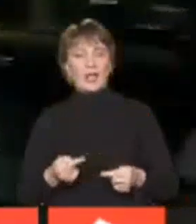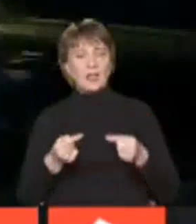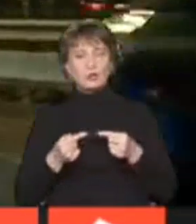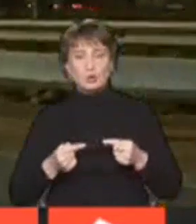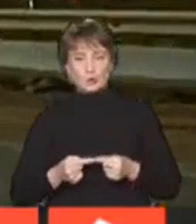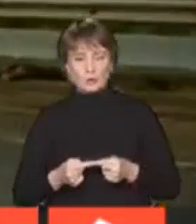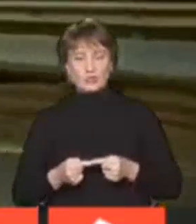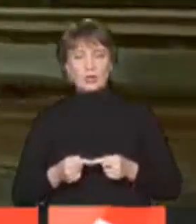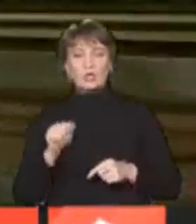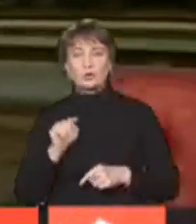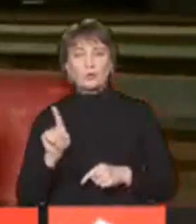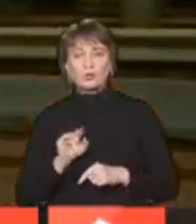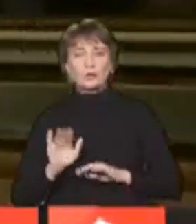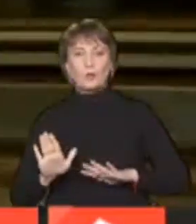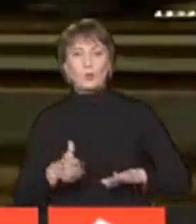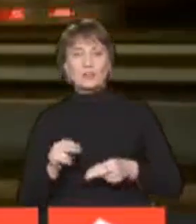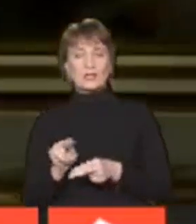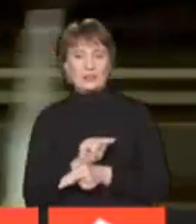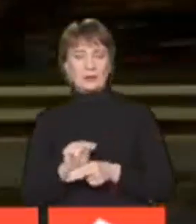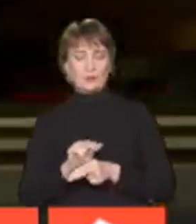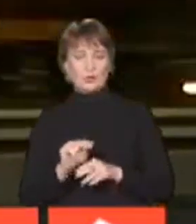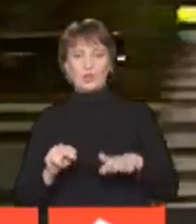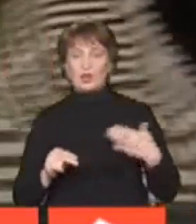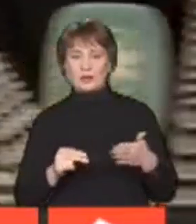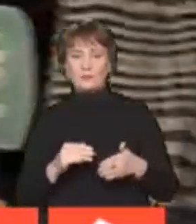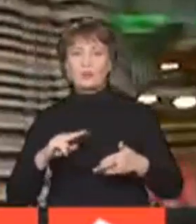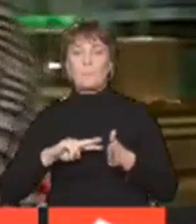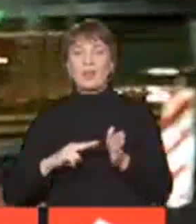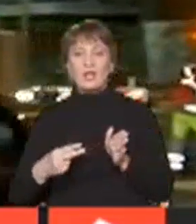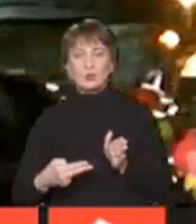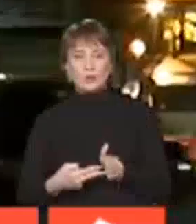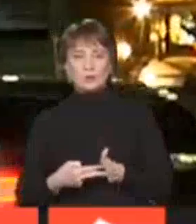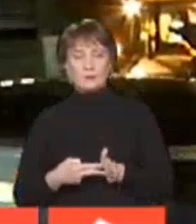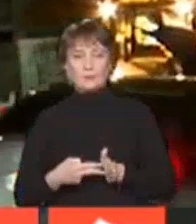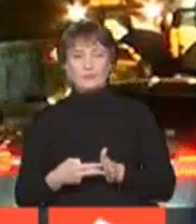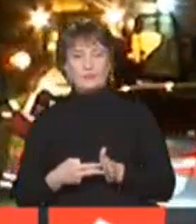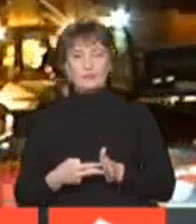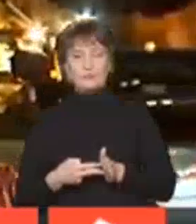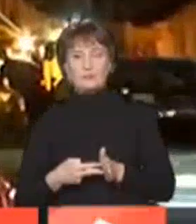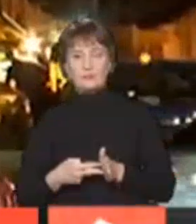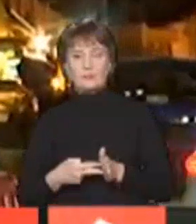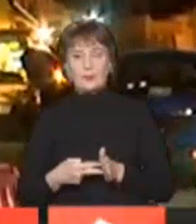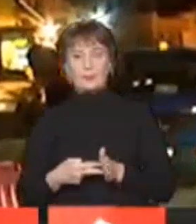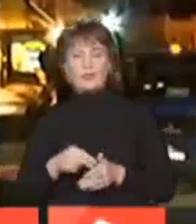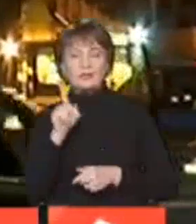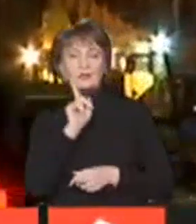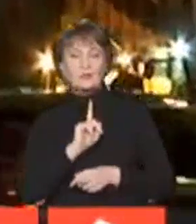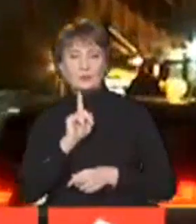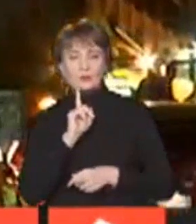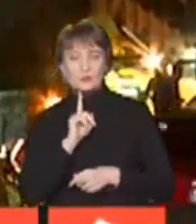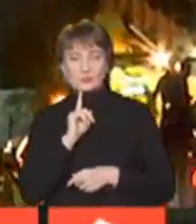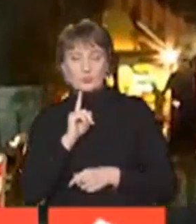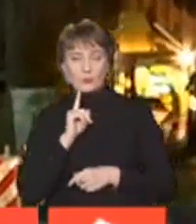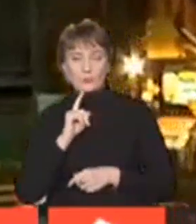остаточні, тому що після ремонту лівої смуги тут планують нанести тимчасову